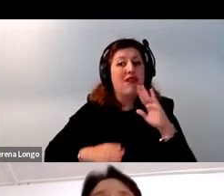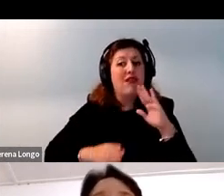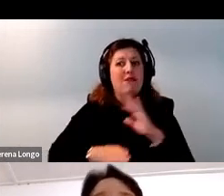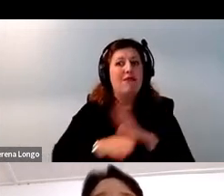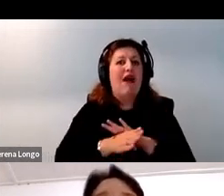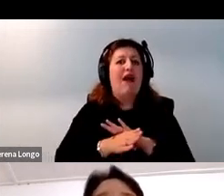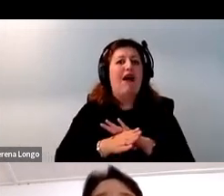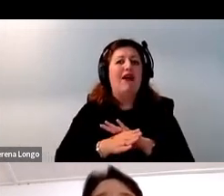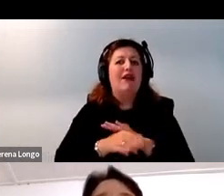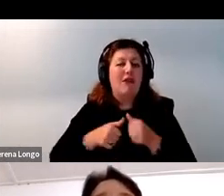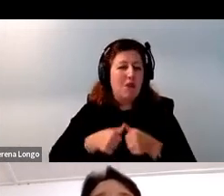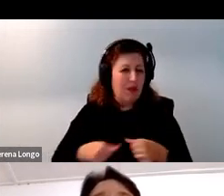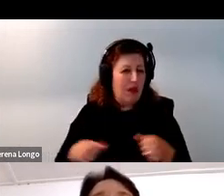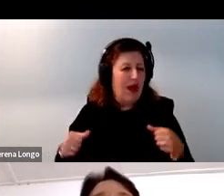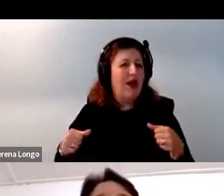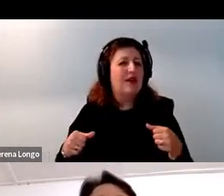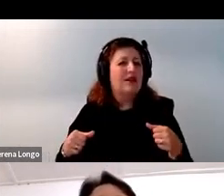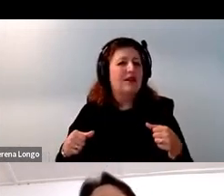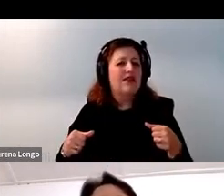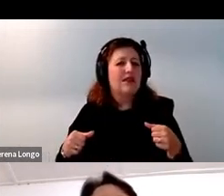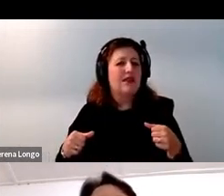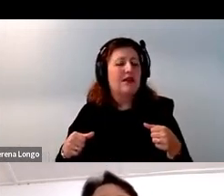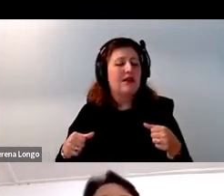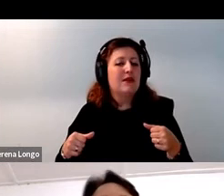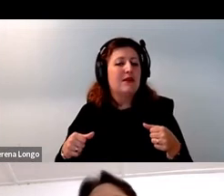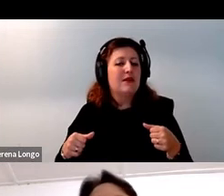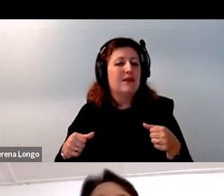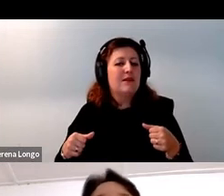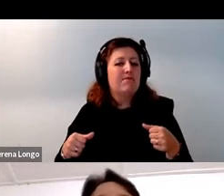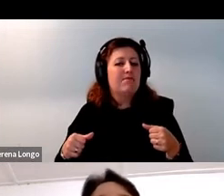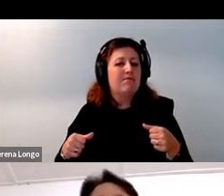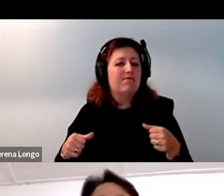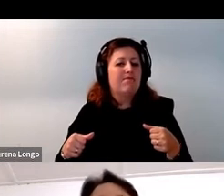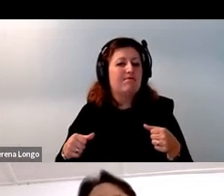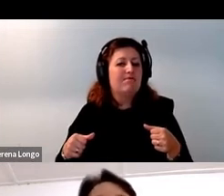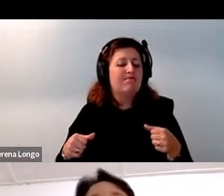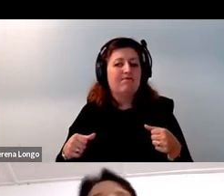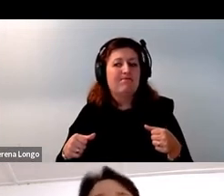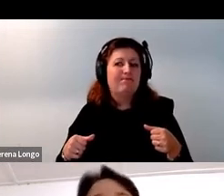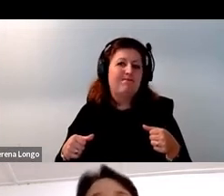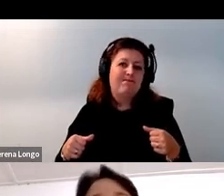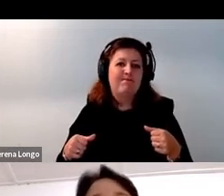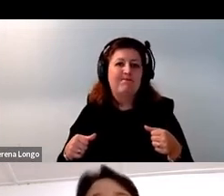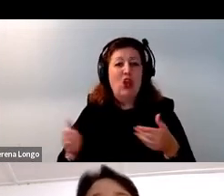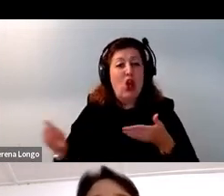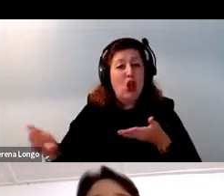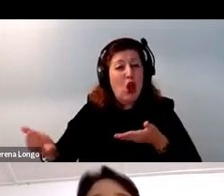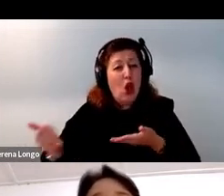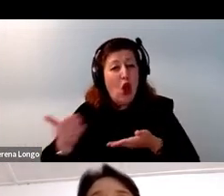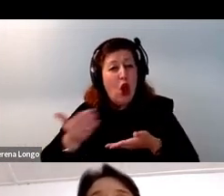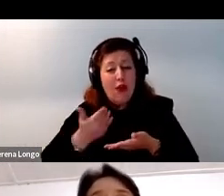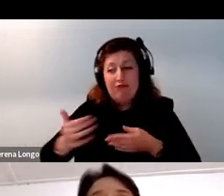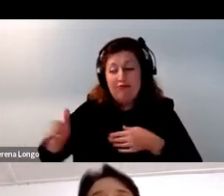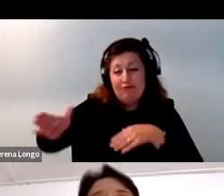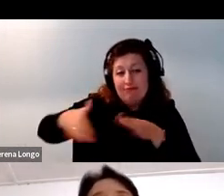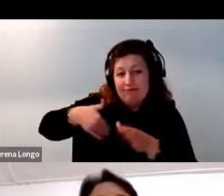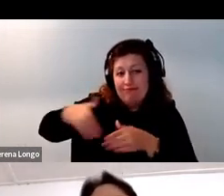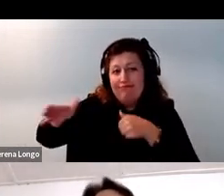un po' l'inizio del nostro progetto, hanno visto un parziale coinvolgimento di queste